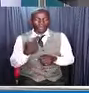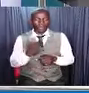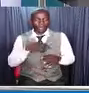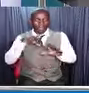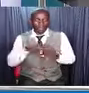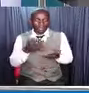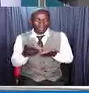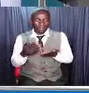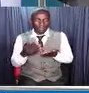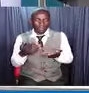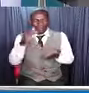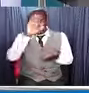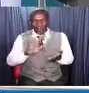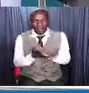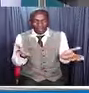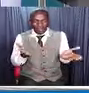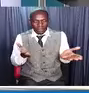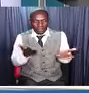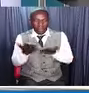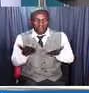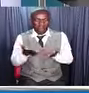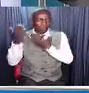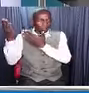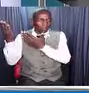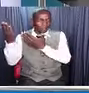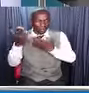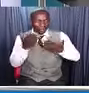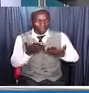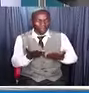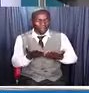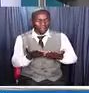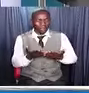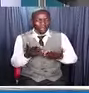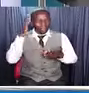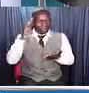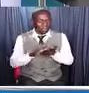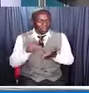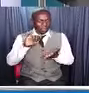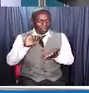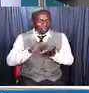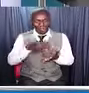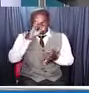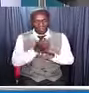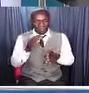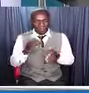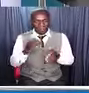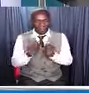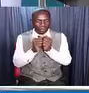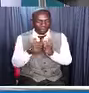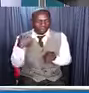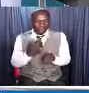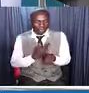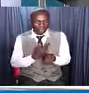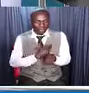ndani ya mtumishi wako. Naifungua ibada hii mikononi mwako, nikiamini Mungu wa mwanzilishi uko